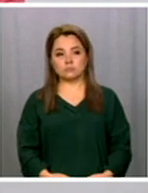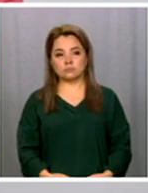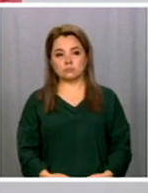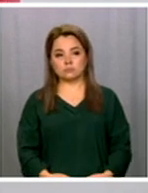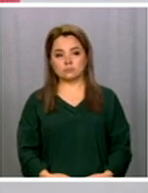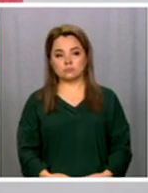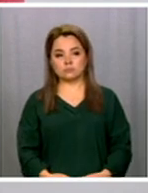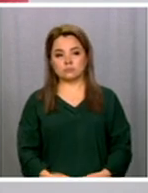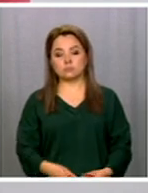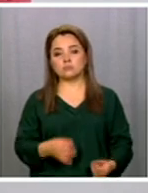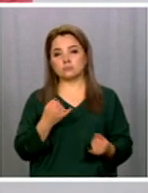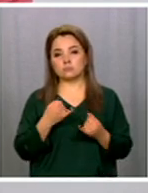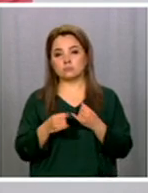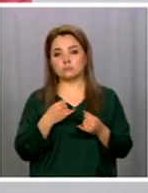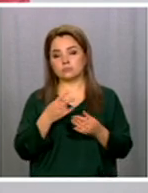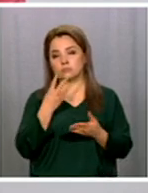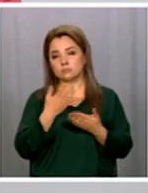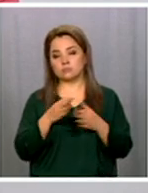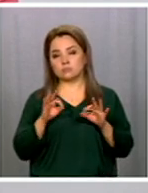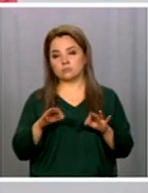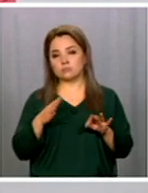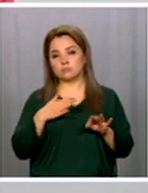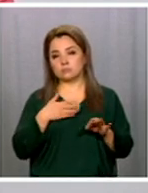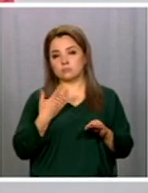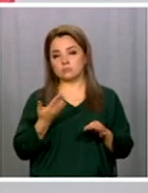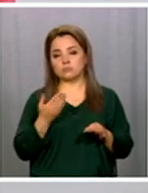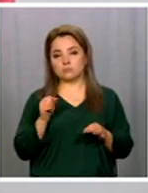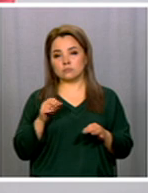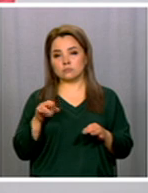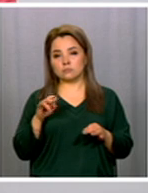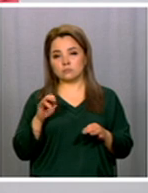аударайық. Сары түспен көрсетілген ол бізде аденин,